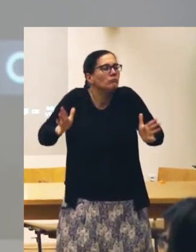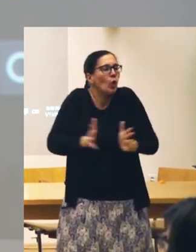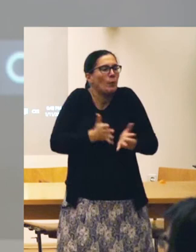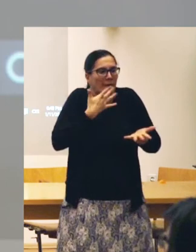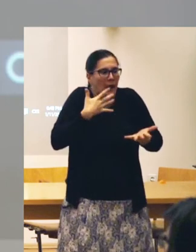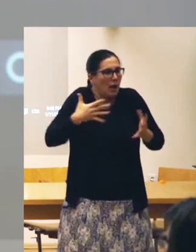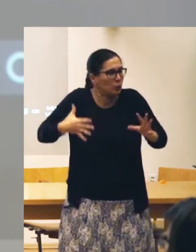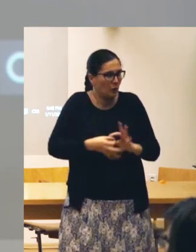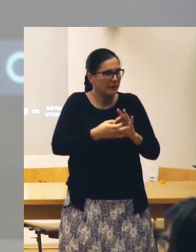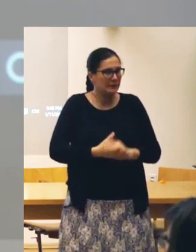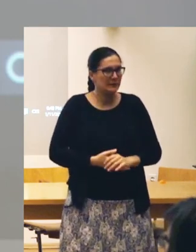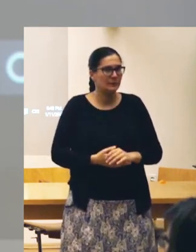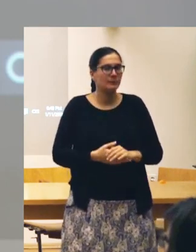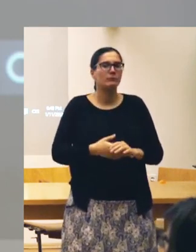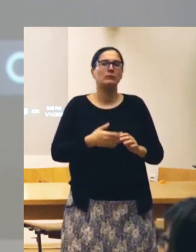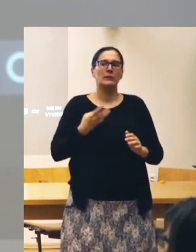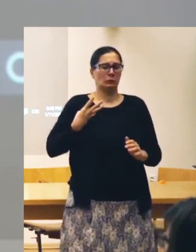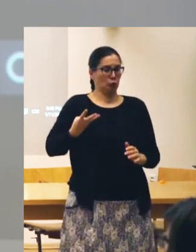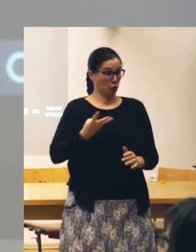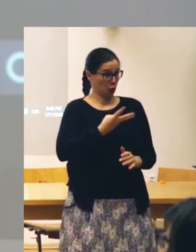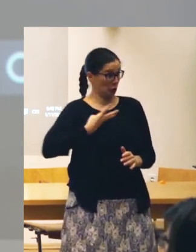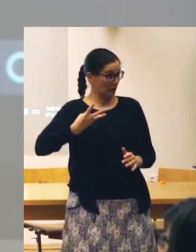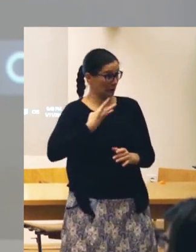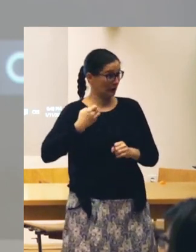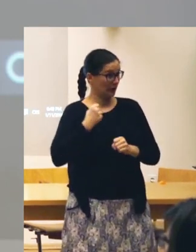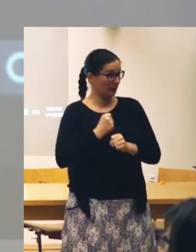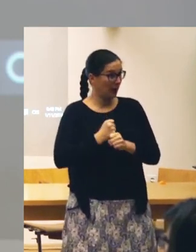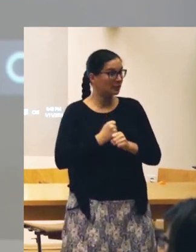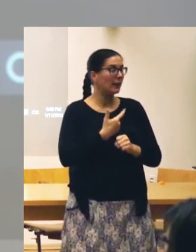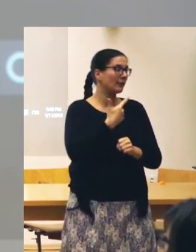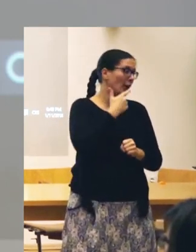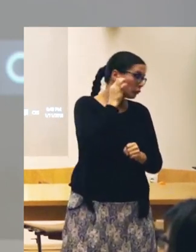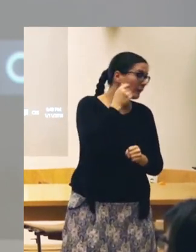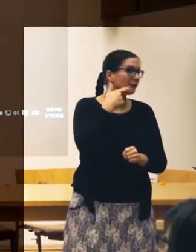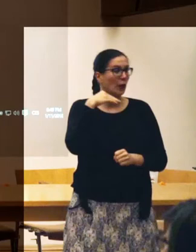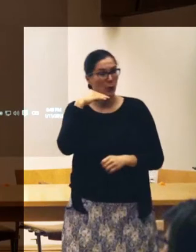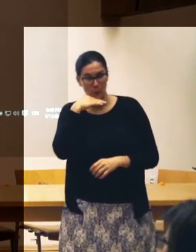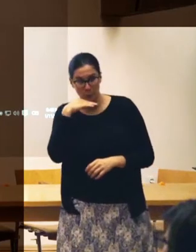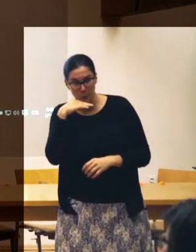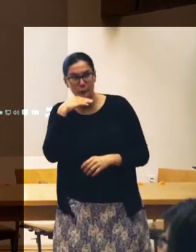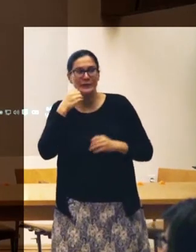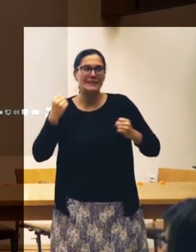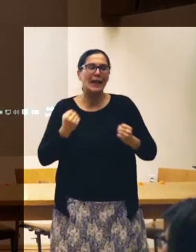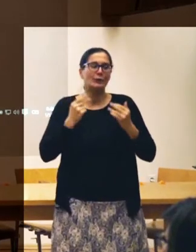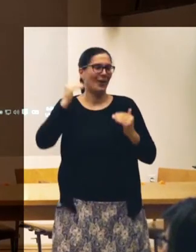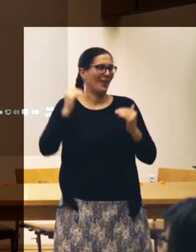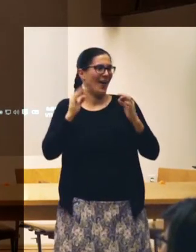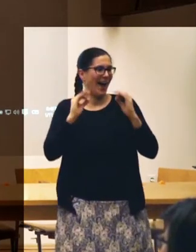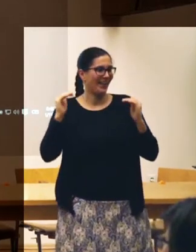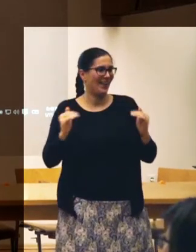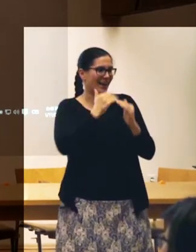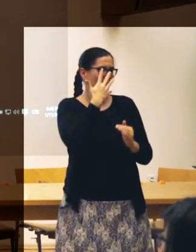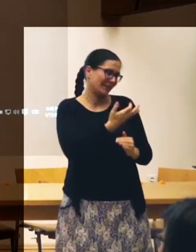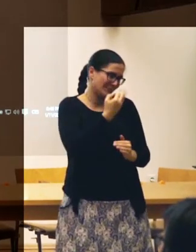vlastne štyria ľudia, ktorí tam pracujeme, dve dievčatá, dva chlapci. Snažíme sa byť gendrovo vyvážení a snažíme sa